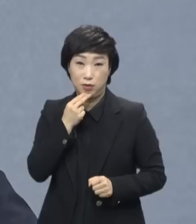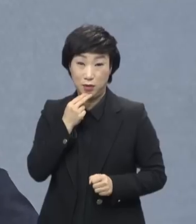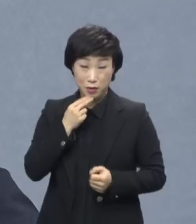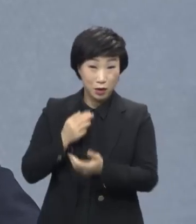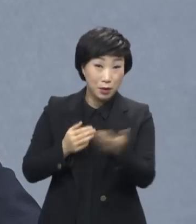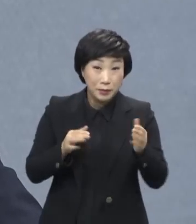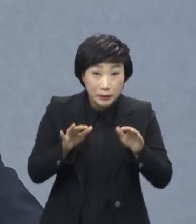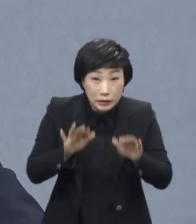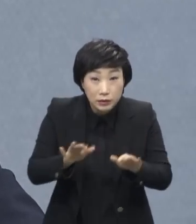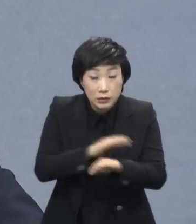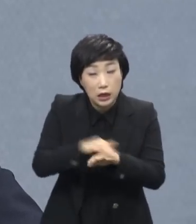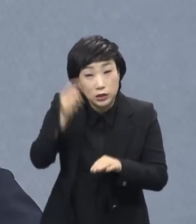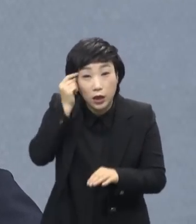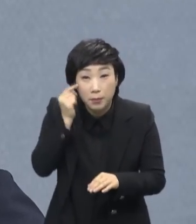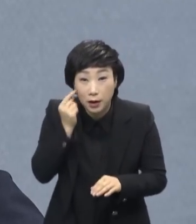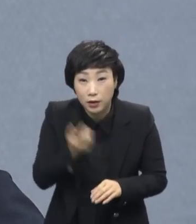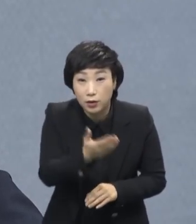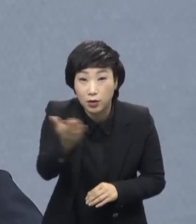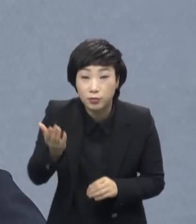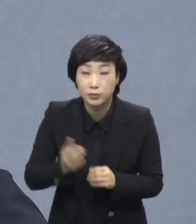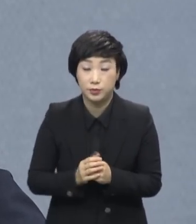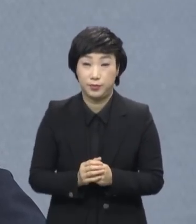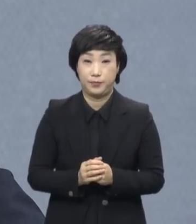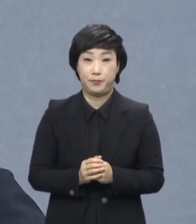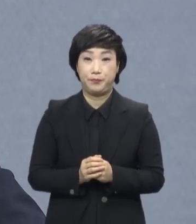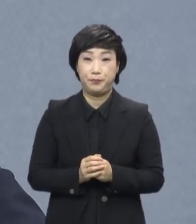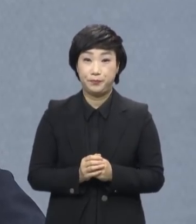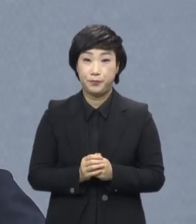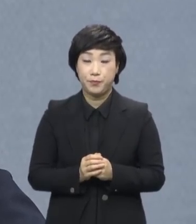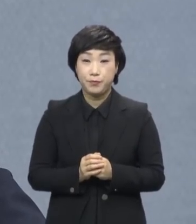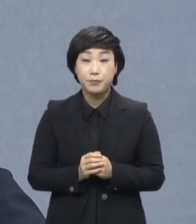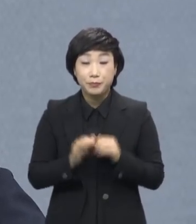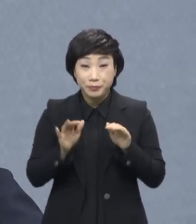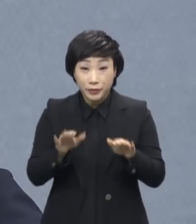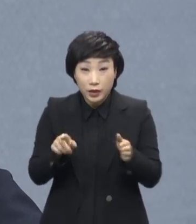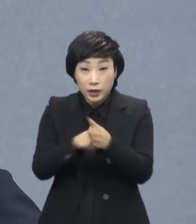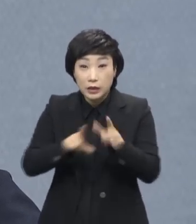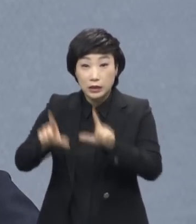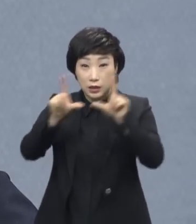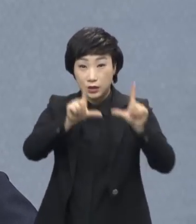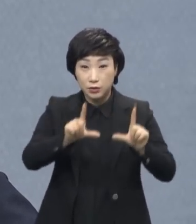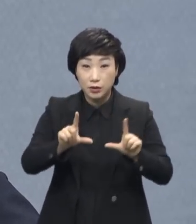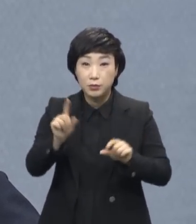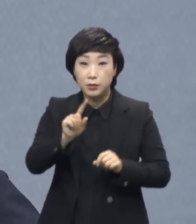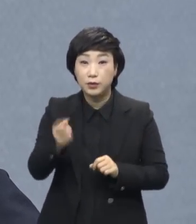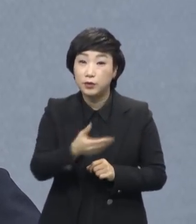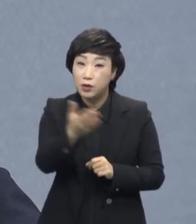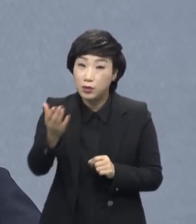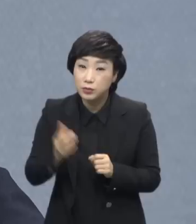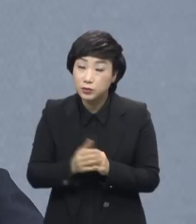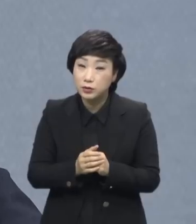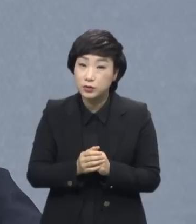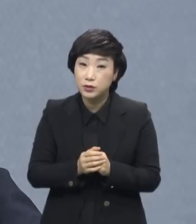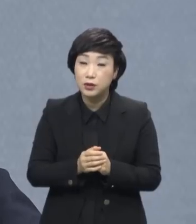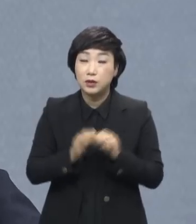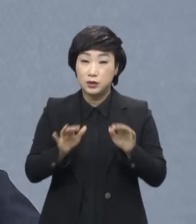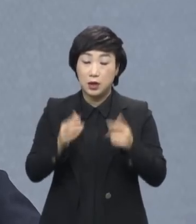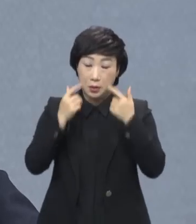우리가 지금 잘 판단해 보세요. 우리 신앙생활은